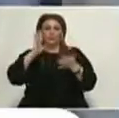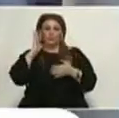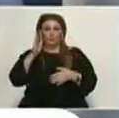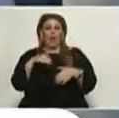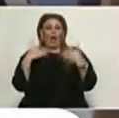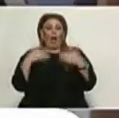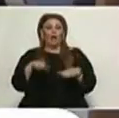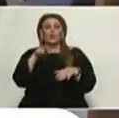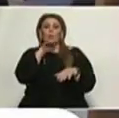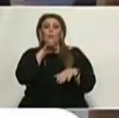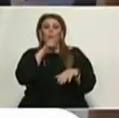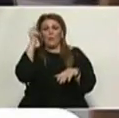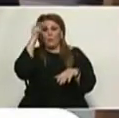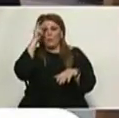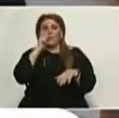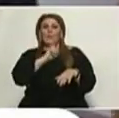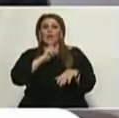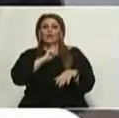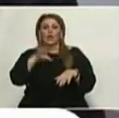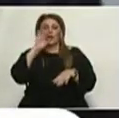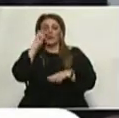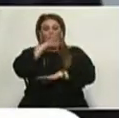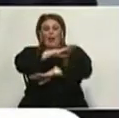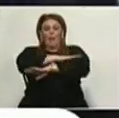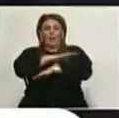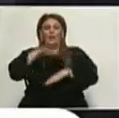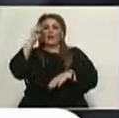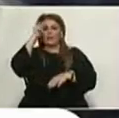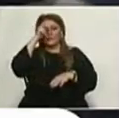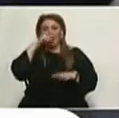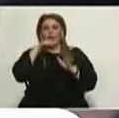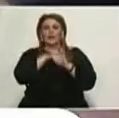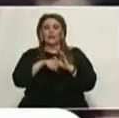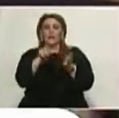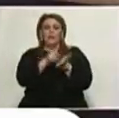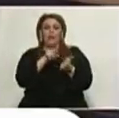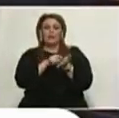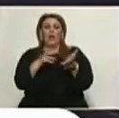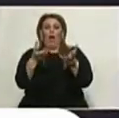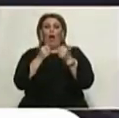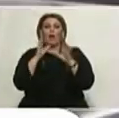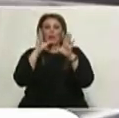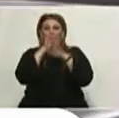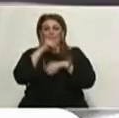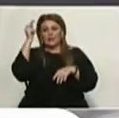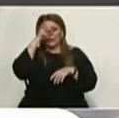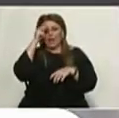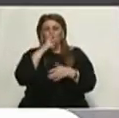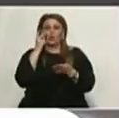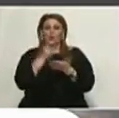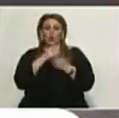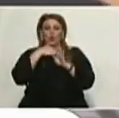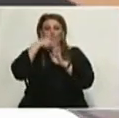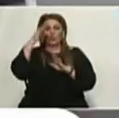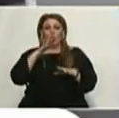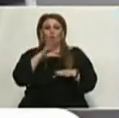Artıq peşə təhsil sistemində təhsil alan tələbələr təhsil nəticələrinə görə təqaüd ala biləcəklər. Təhsil göstəriciləri yüksək